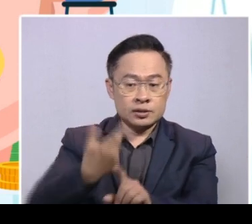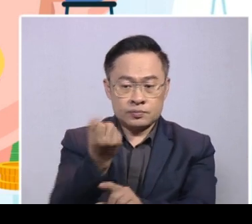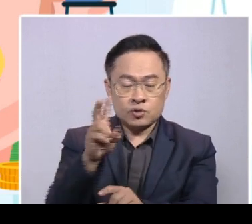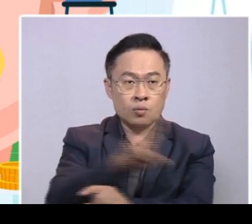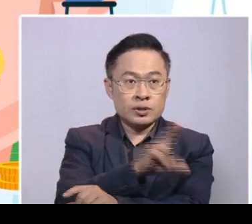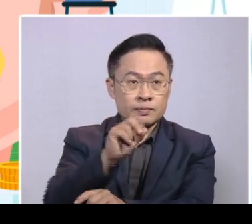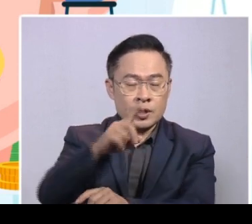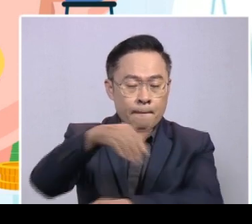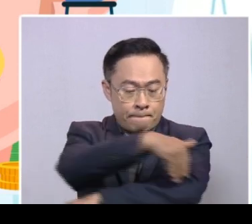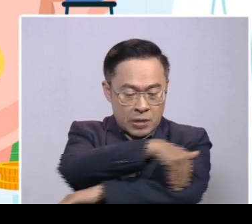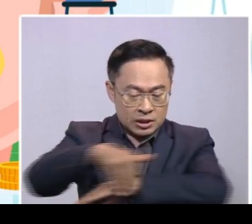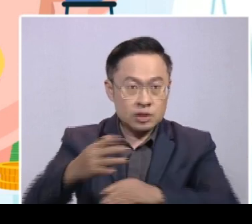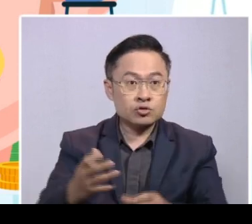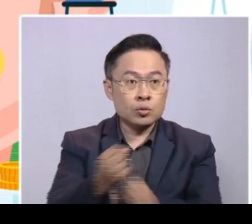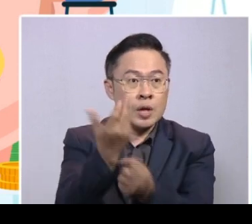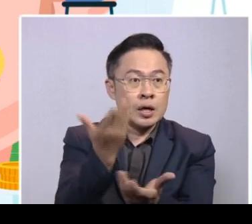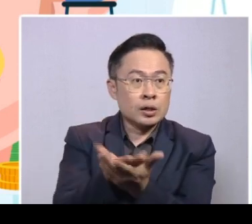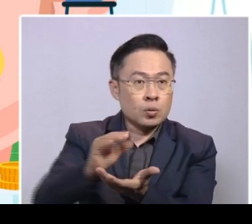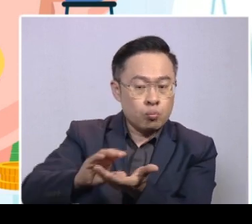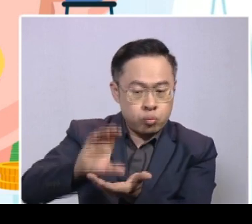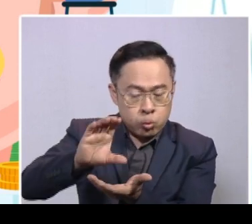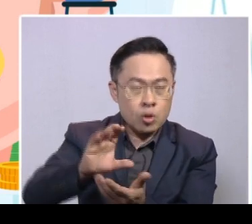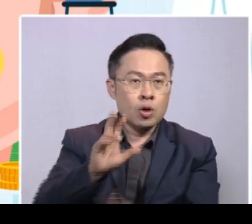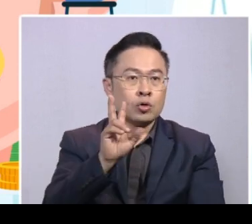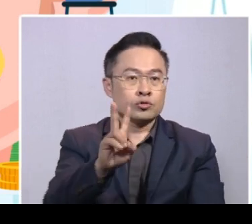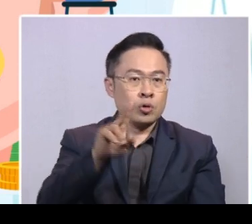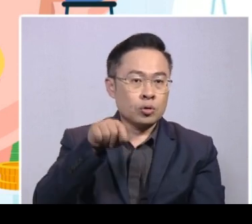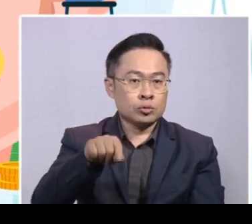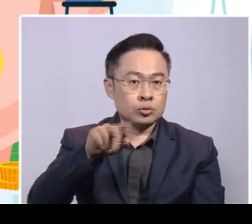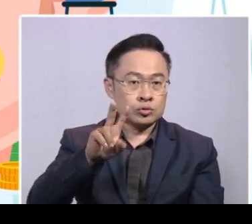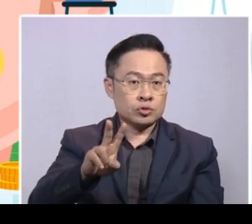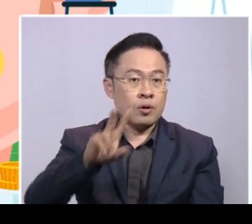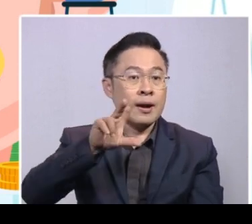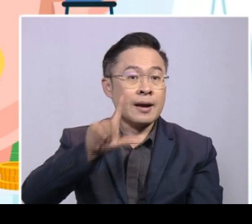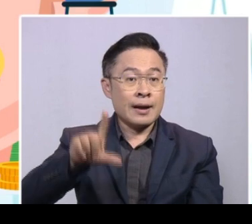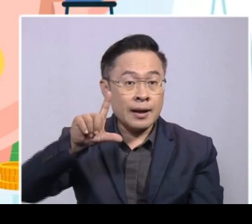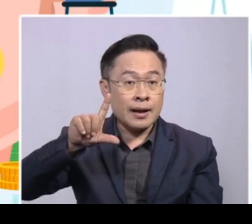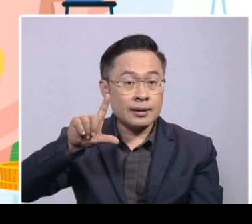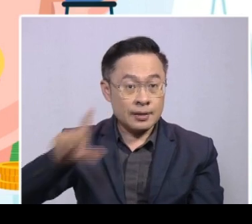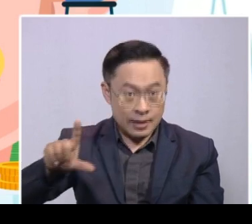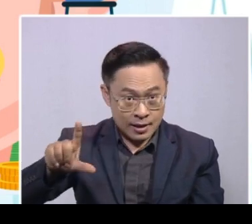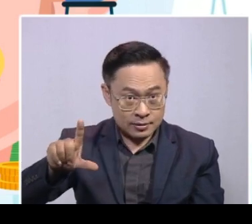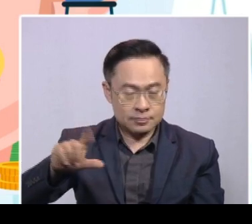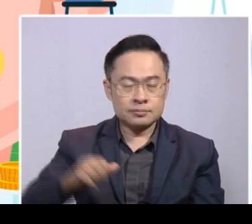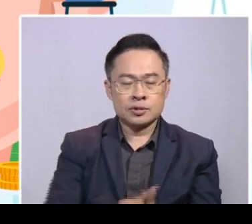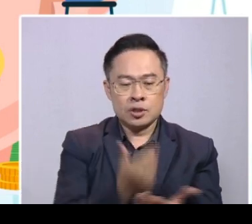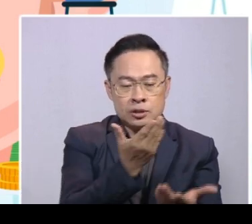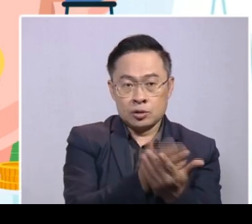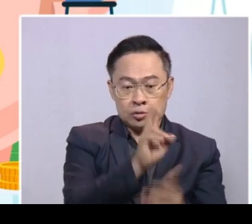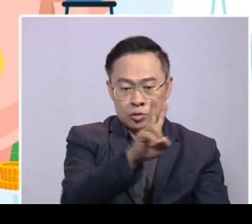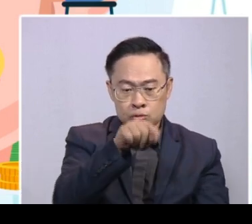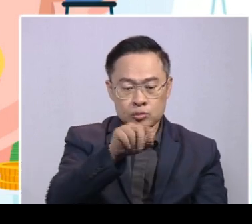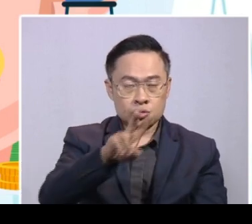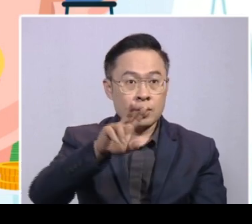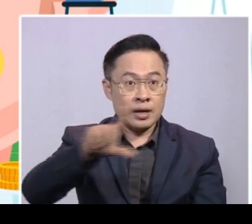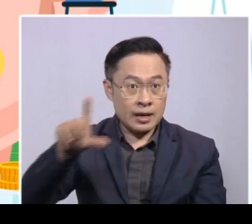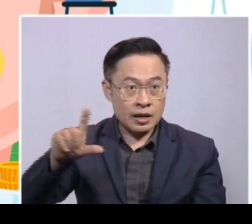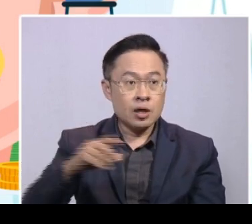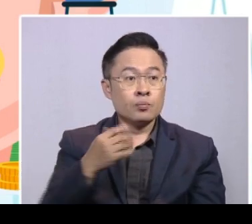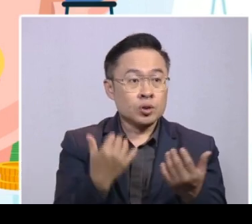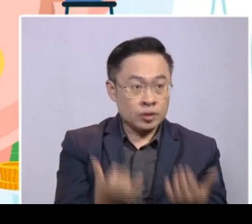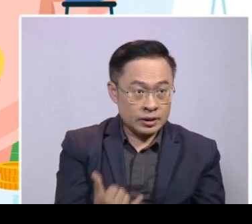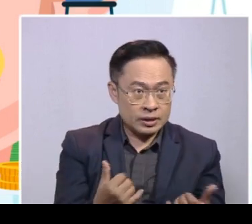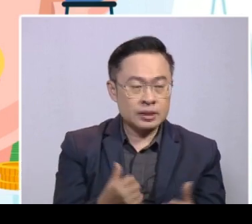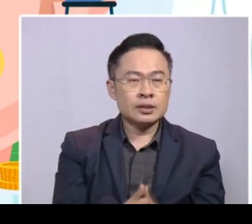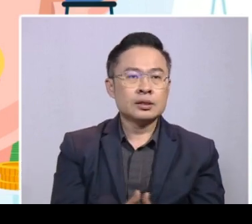ลานลบาทและเมื่อ 30 มทุนายนต ปี Strand เงินสะสมเพิมขึ้นอยู่ที่ 2.3